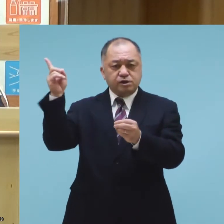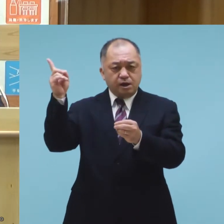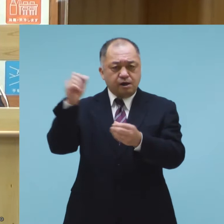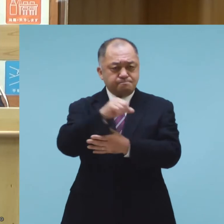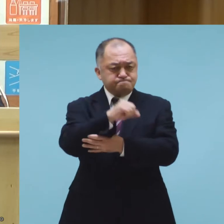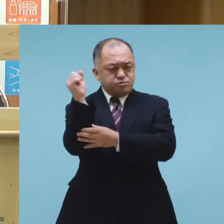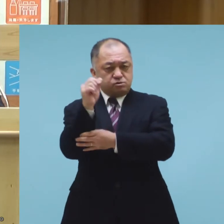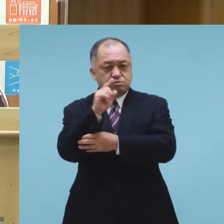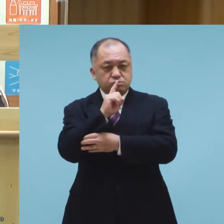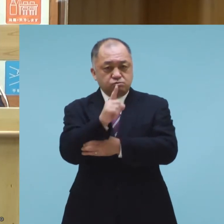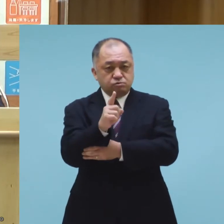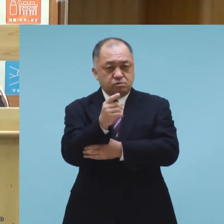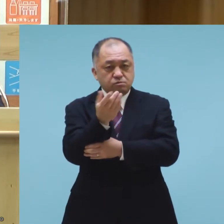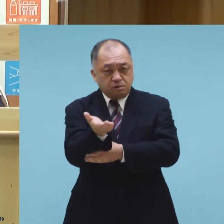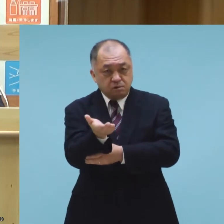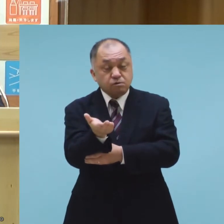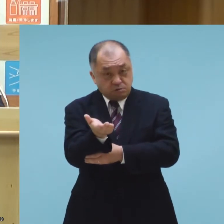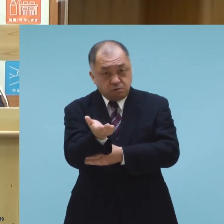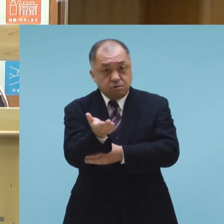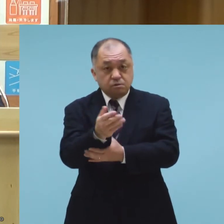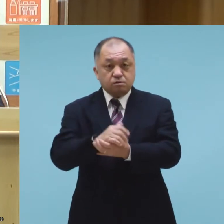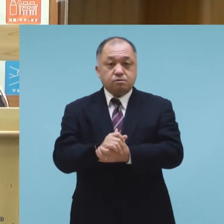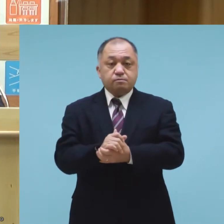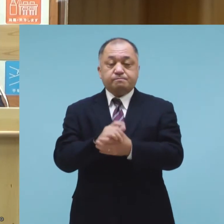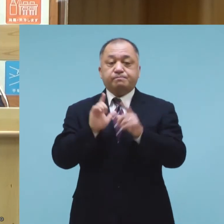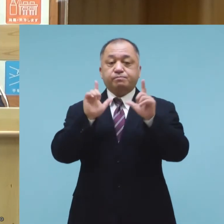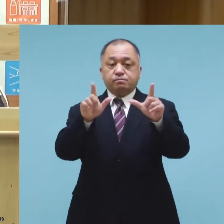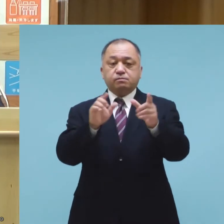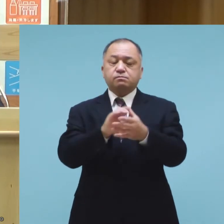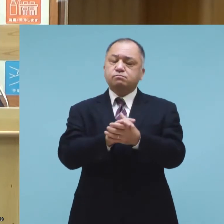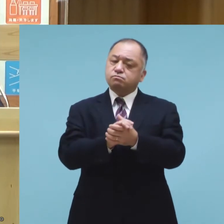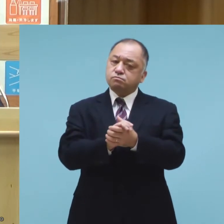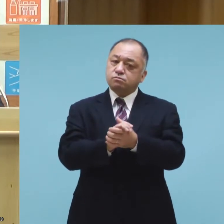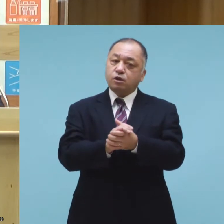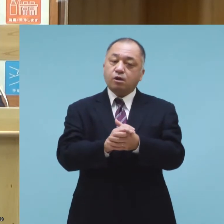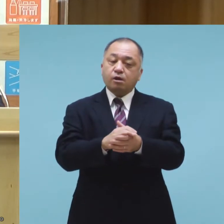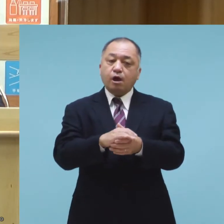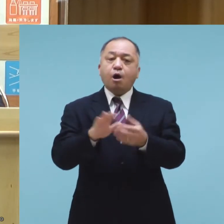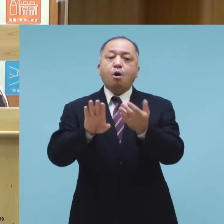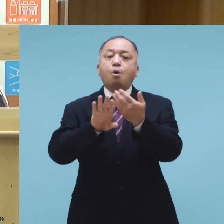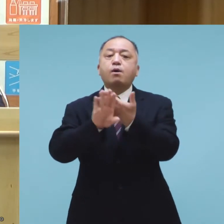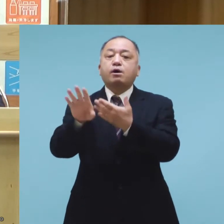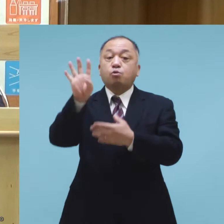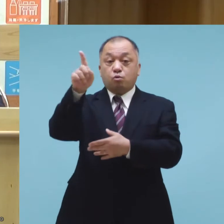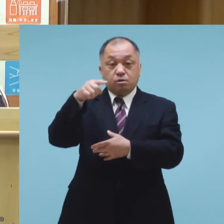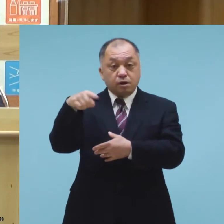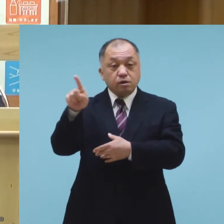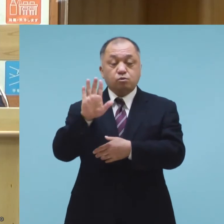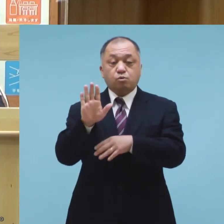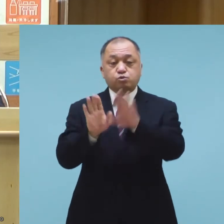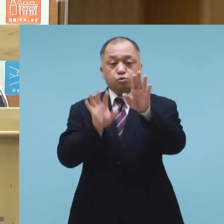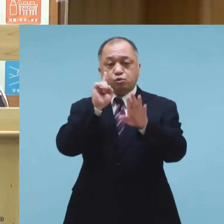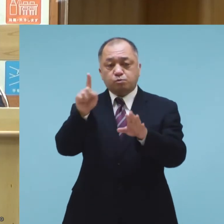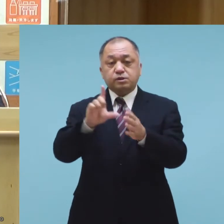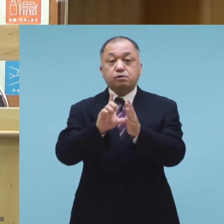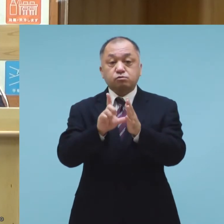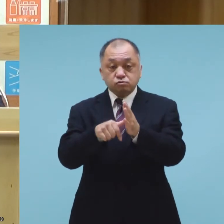よっていうふうに言ってるからってことなんですか。 受け入れませんよと言いますか、その他の県の状況なども我々見てますけ